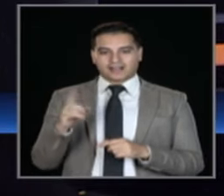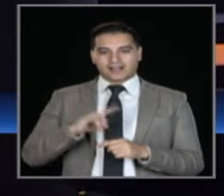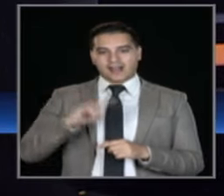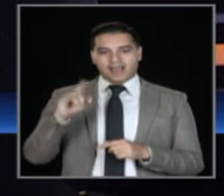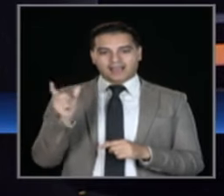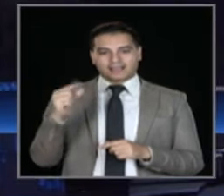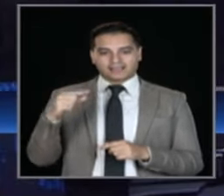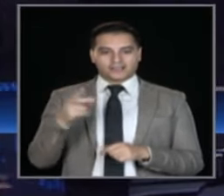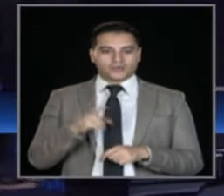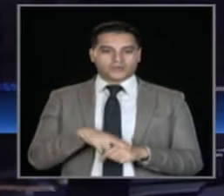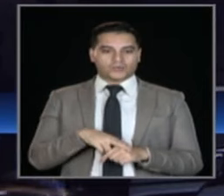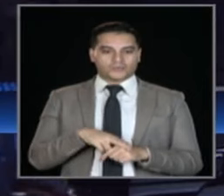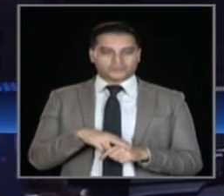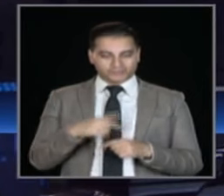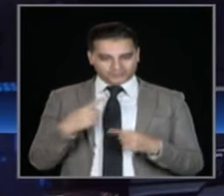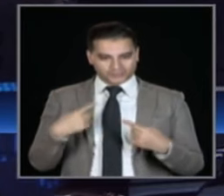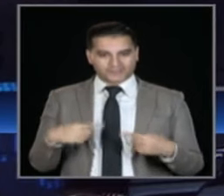وكوناتيكت.